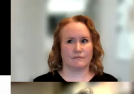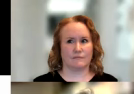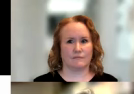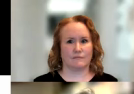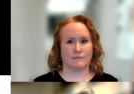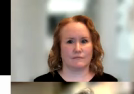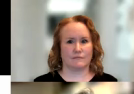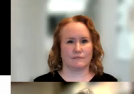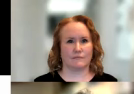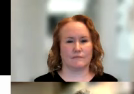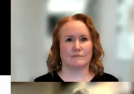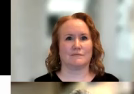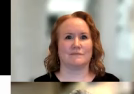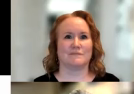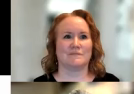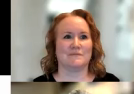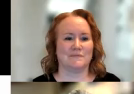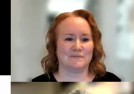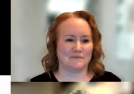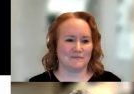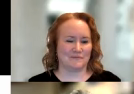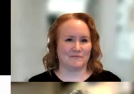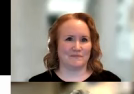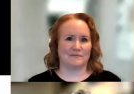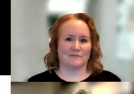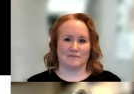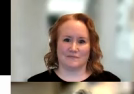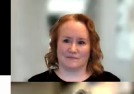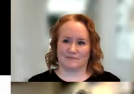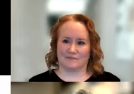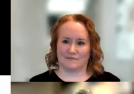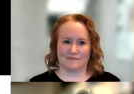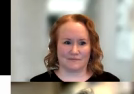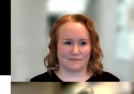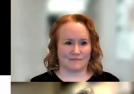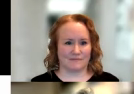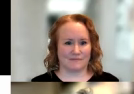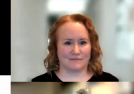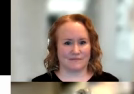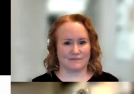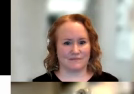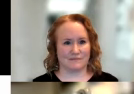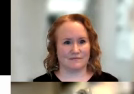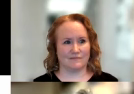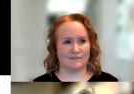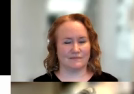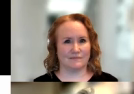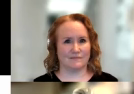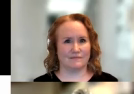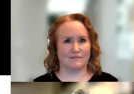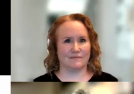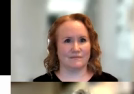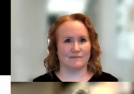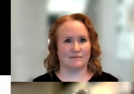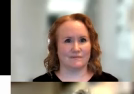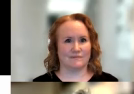i debatten som kommer. Så det jag kan se, det är att vi är